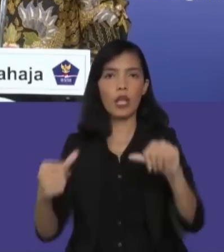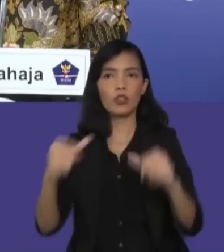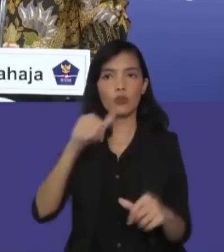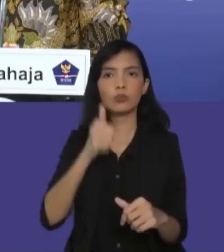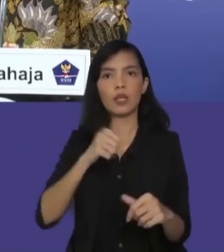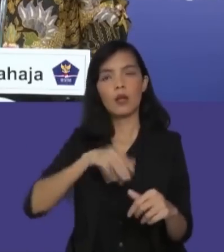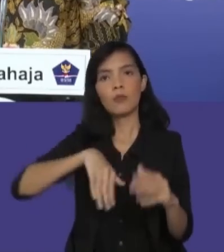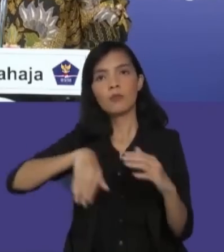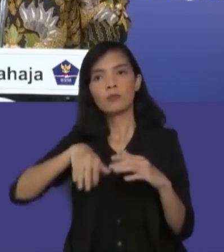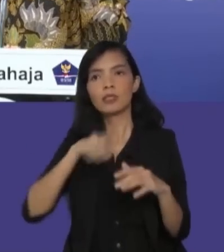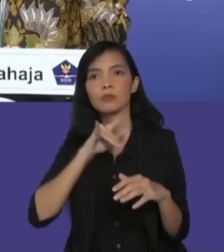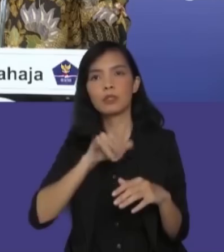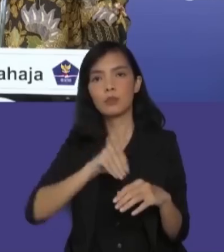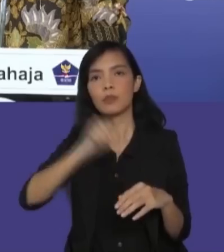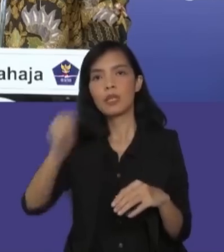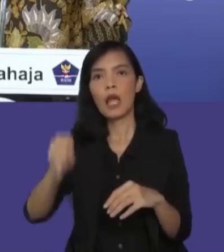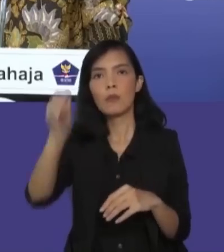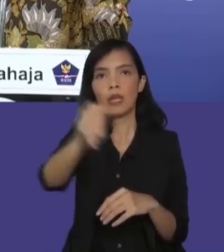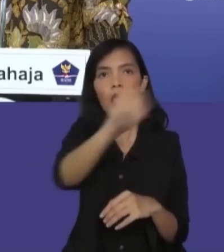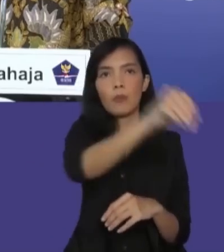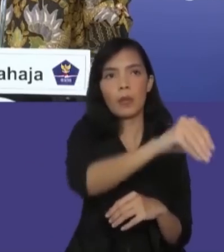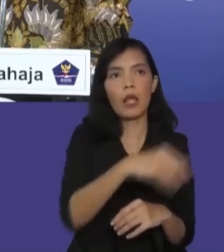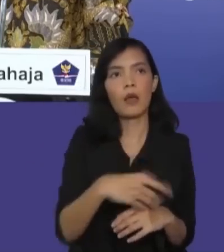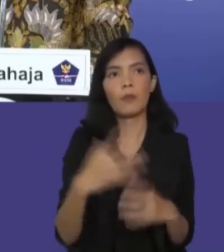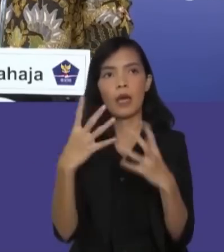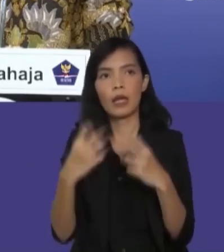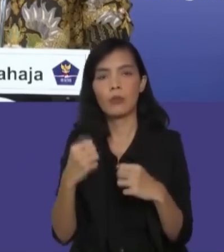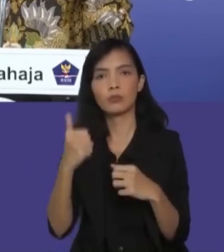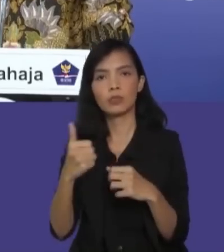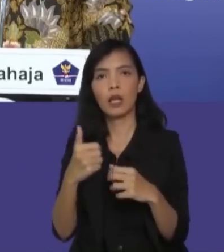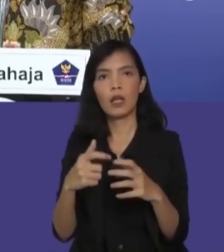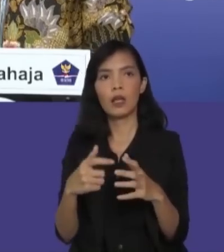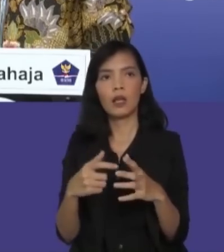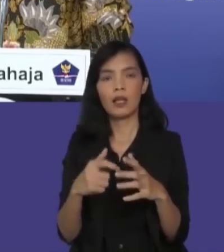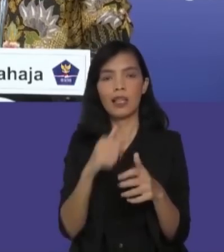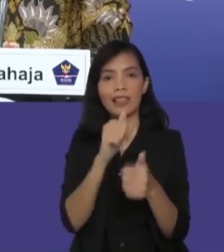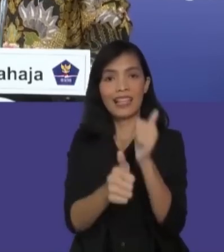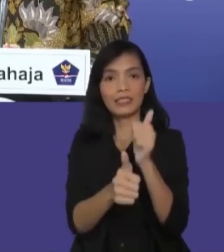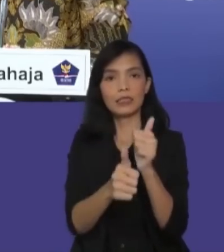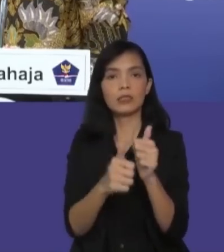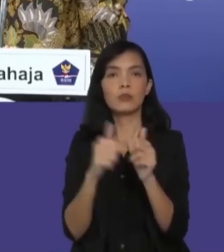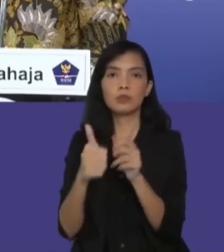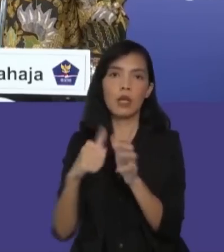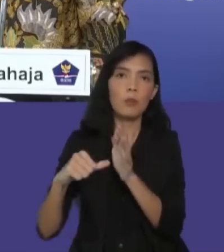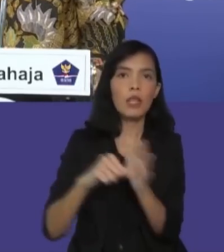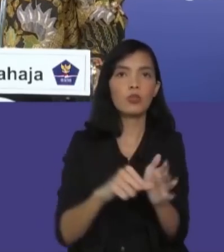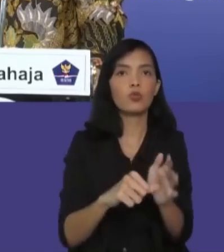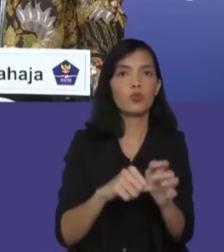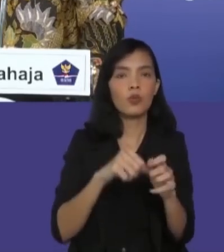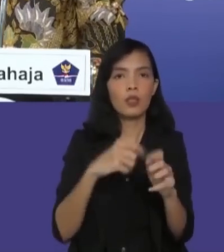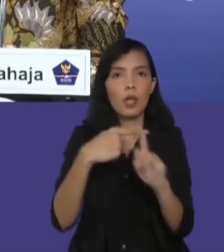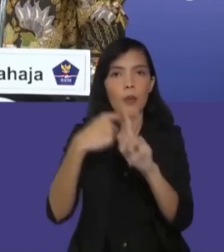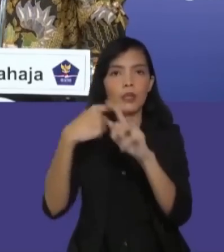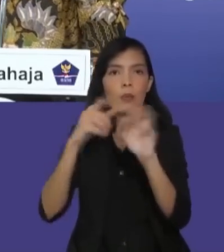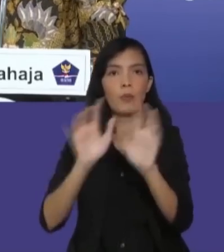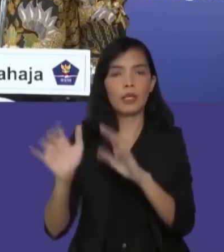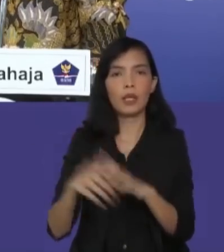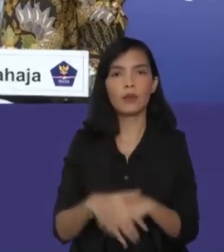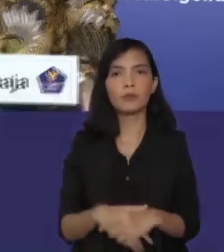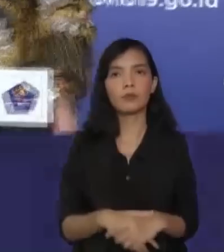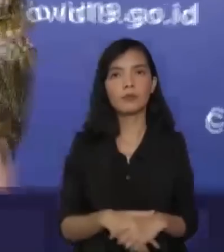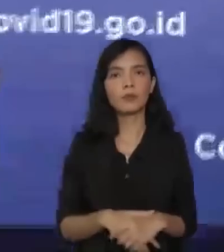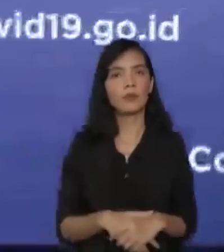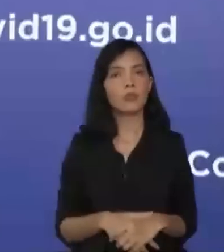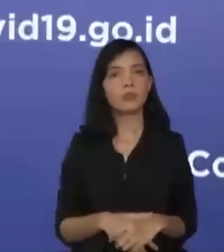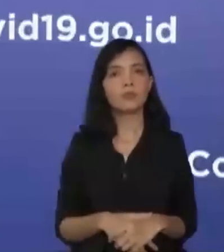berjalan. Dan ini kita harapkan bisa membantu upaya untuk melakukan tes yang lebih masif. Itu adalah